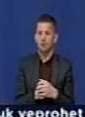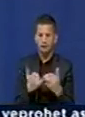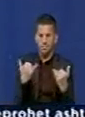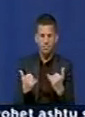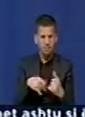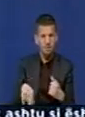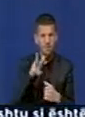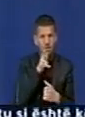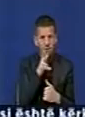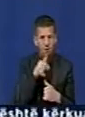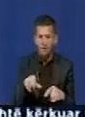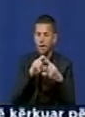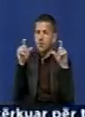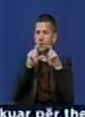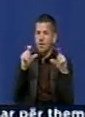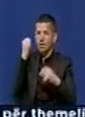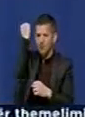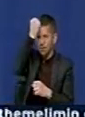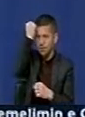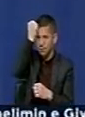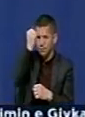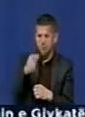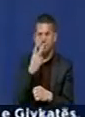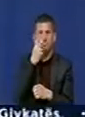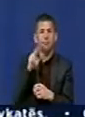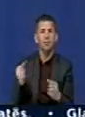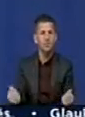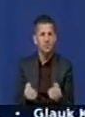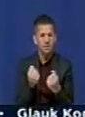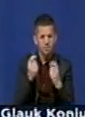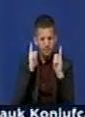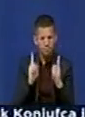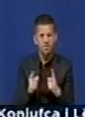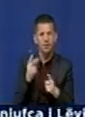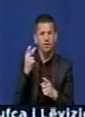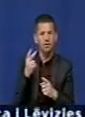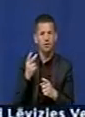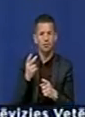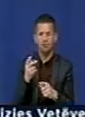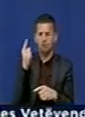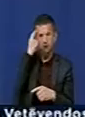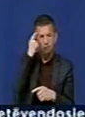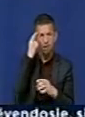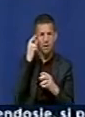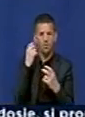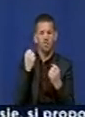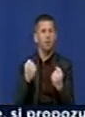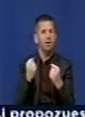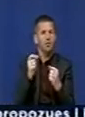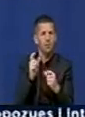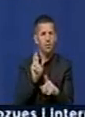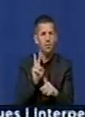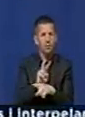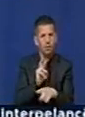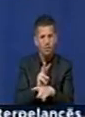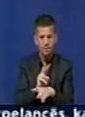po kërkohet nga institucionet e Kosovës është një sfidë e cila duhet kaluar me mençuri. Shumë gjëra edhe deri me tani